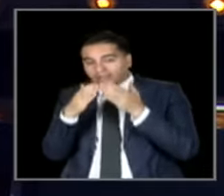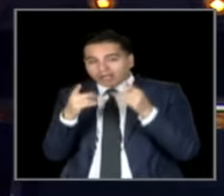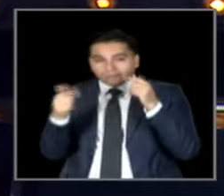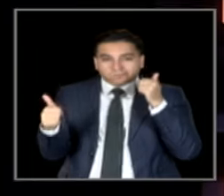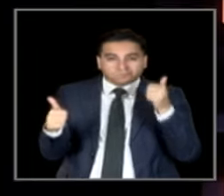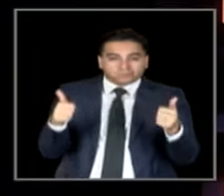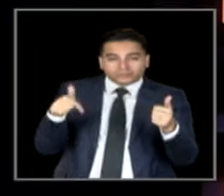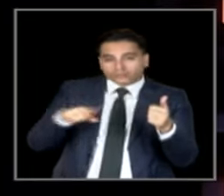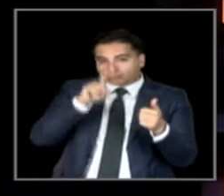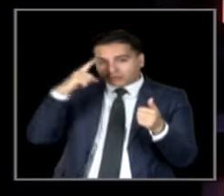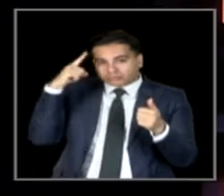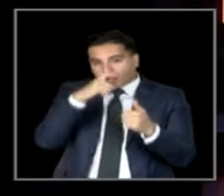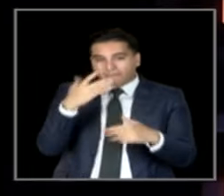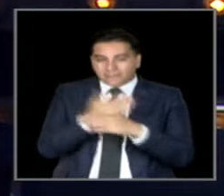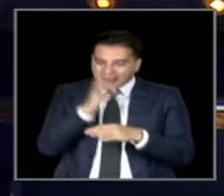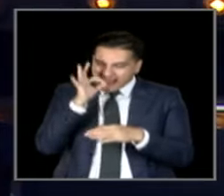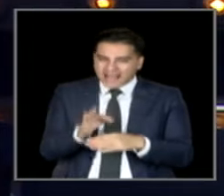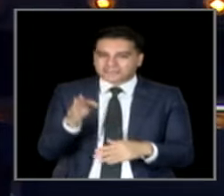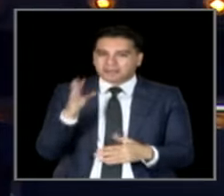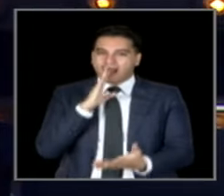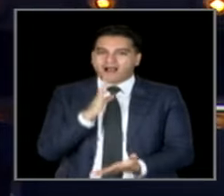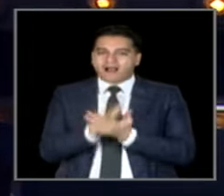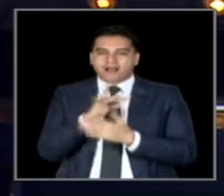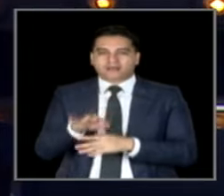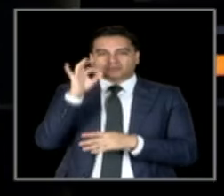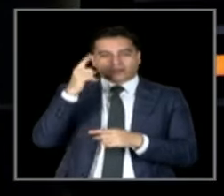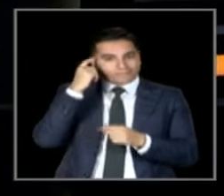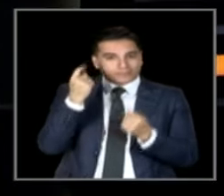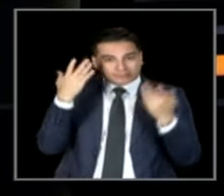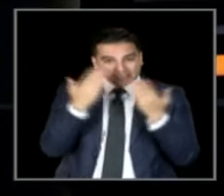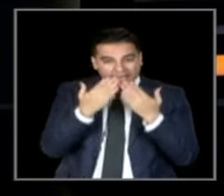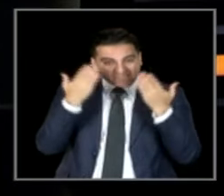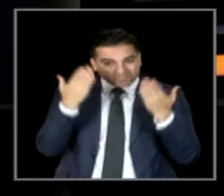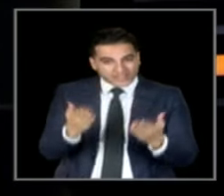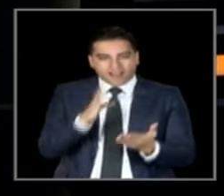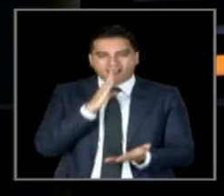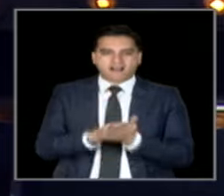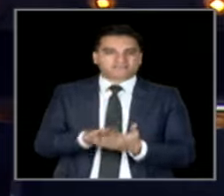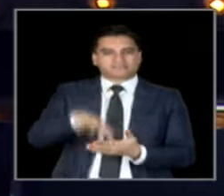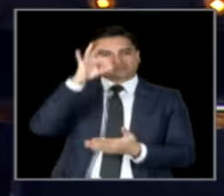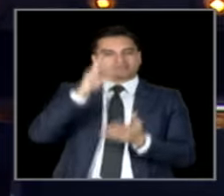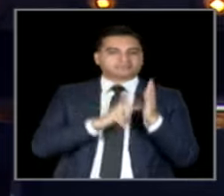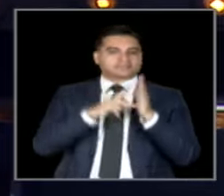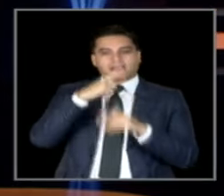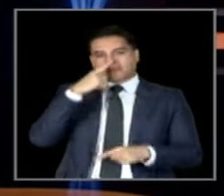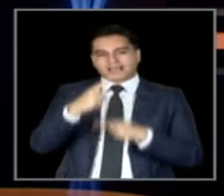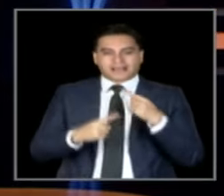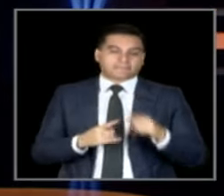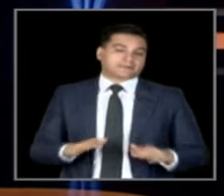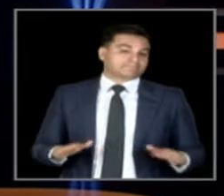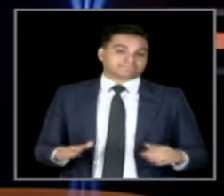تبقى صعبة عشان يعتمد على المعلومة وسرعة اتخاذ القرار وسرعة